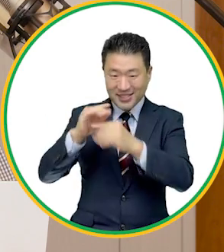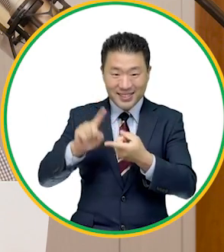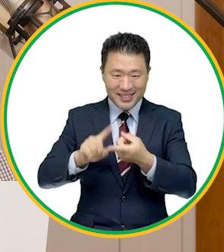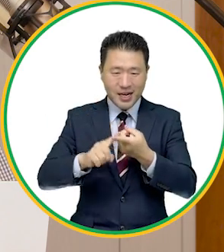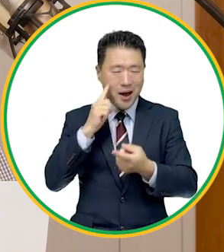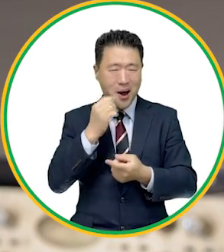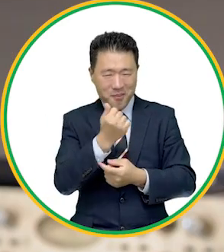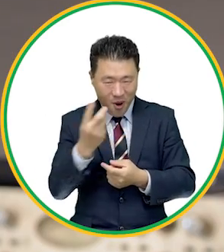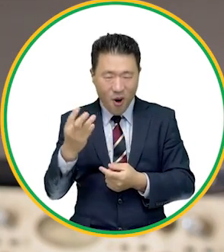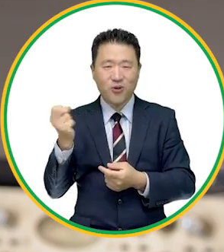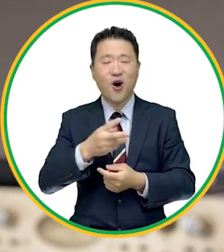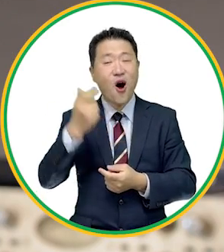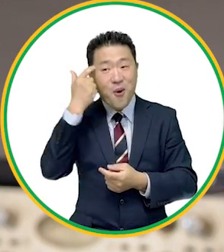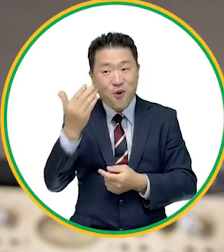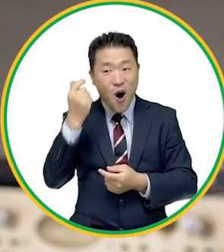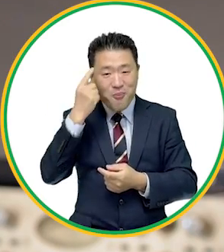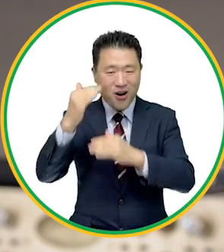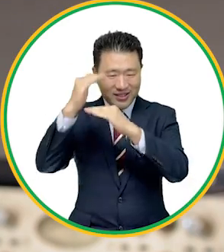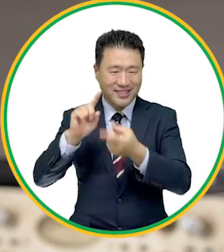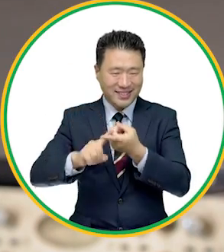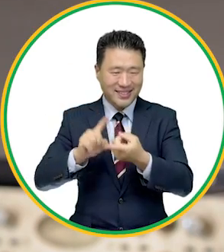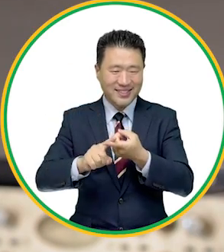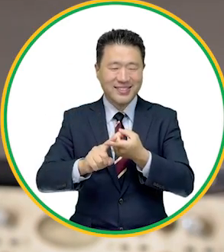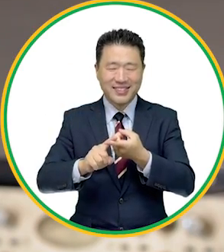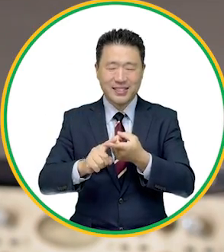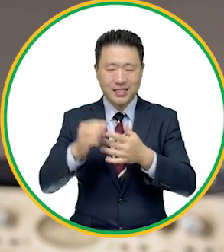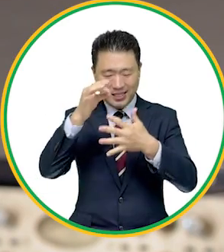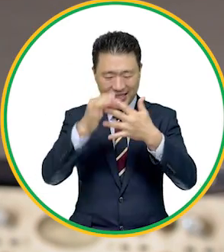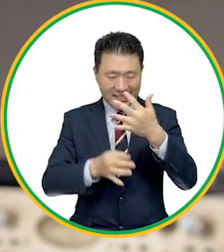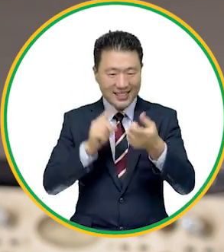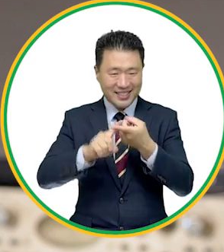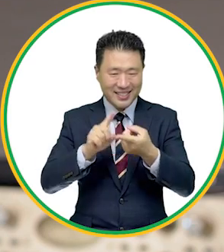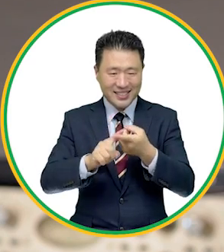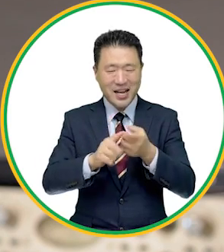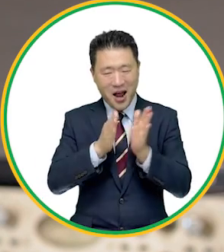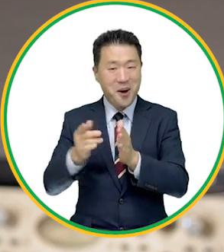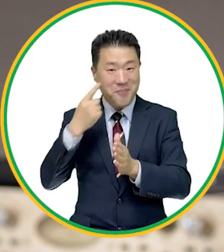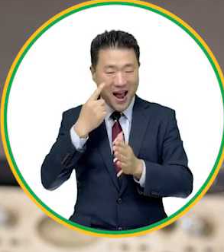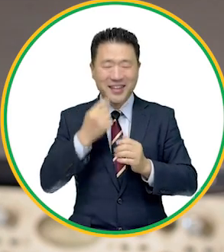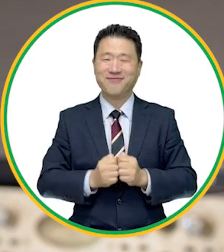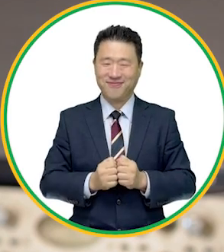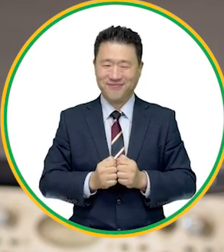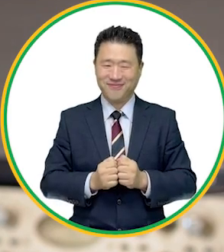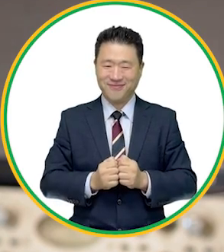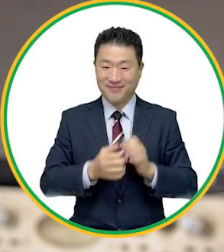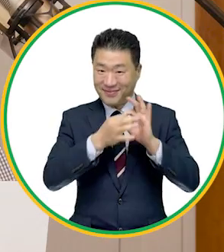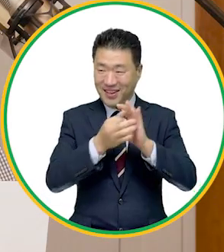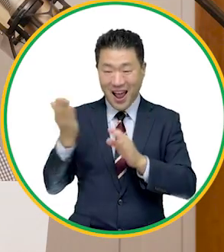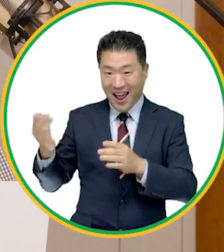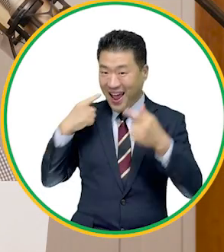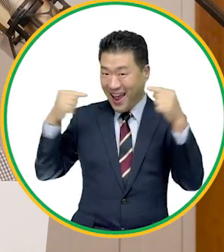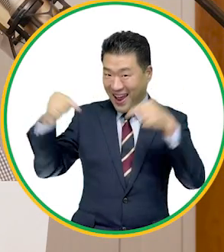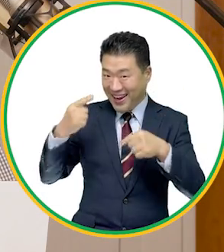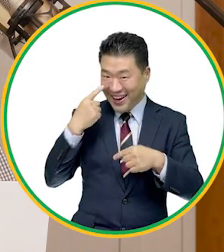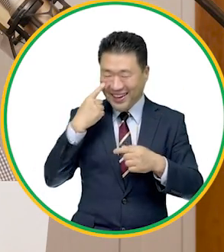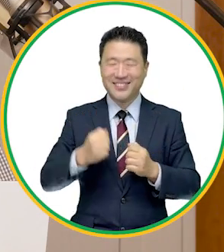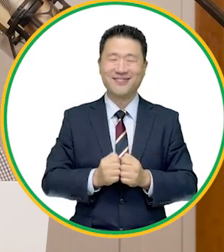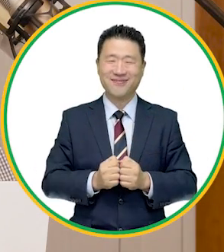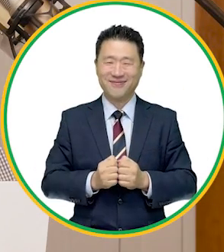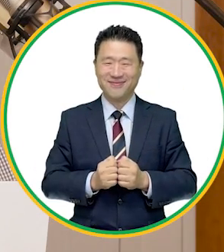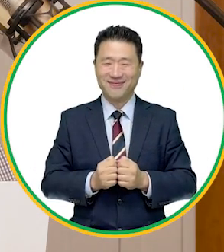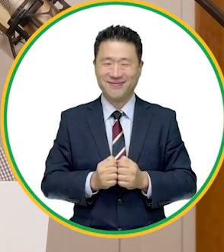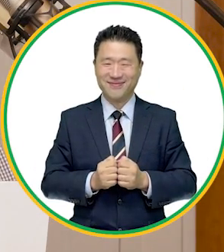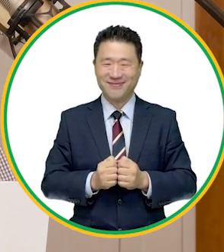계정 내용에 관한 몇 가지 질문과 주택연금에 대해 자주 묻는 질문 리스트를 같이 정리해봤습니다. 계속해서 실장님과 함께